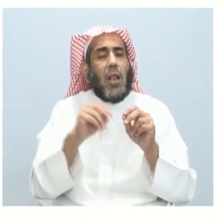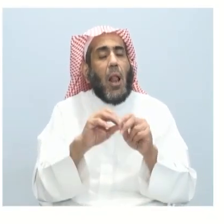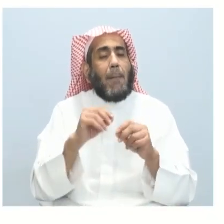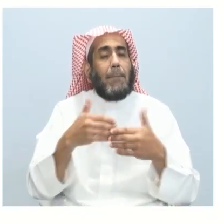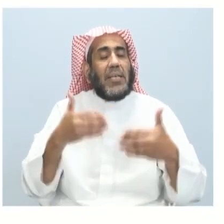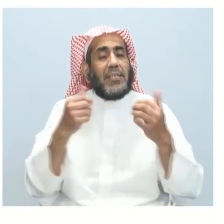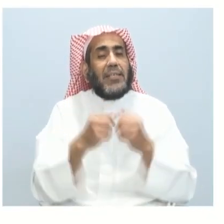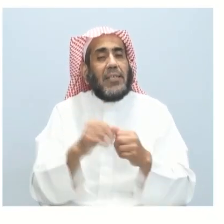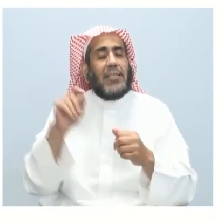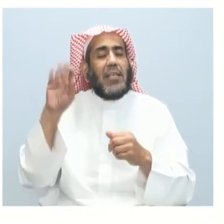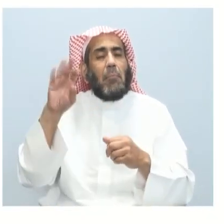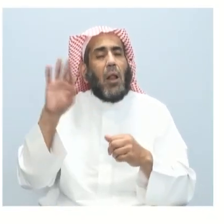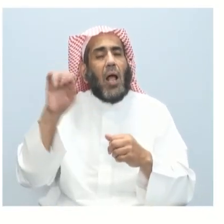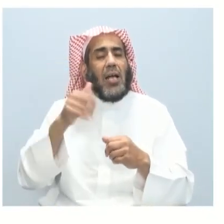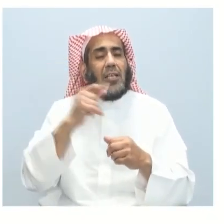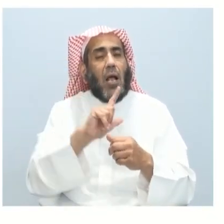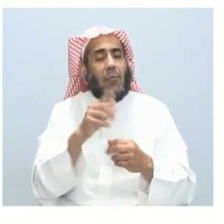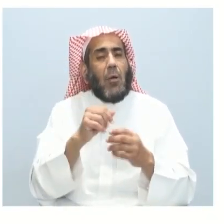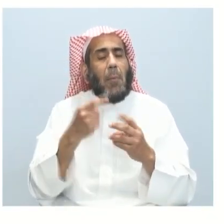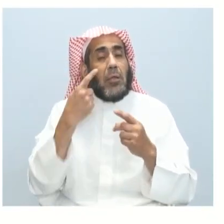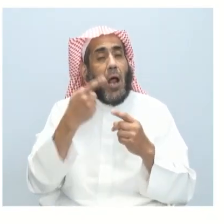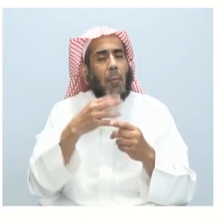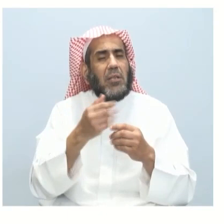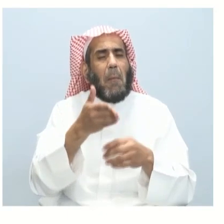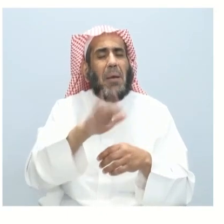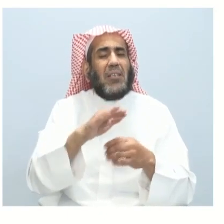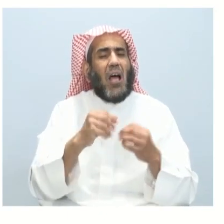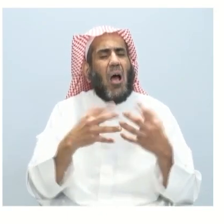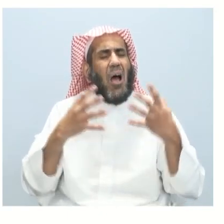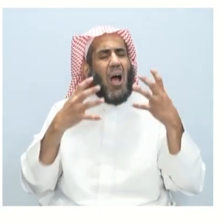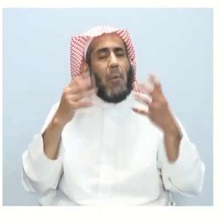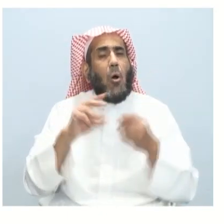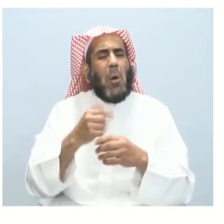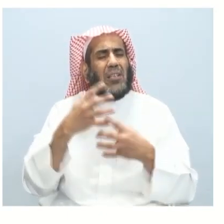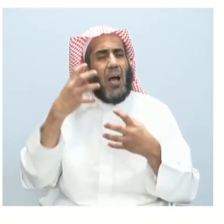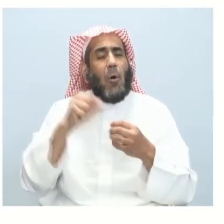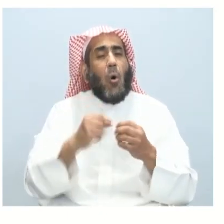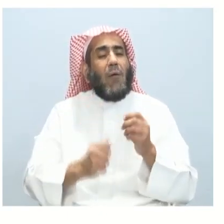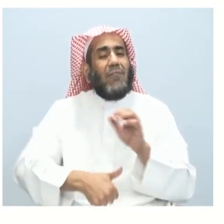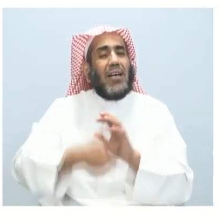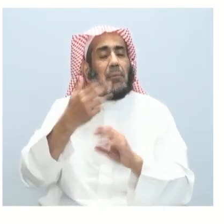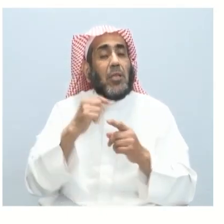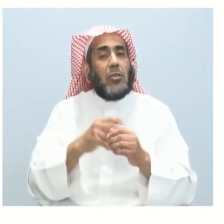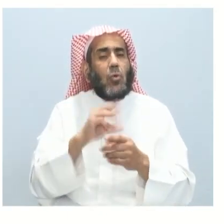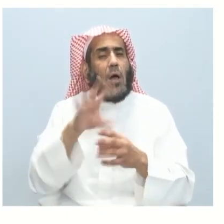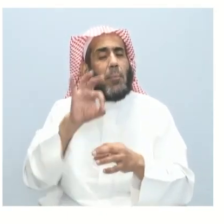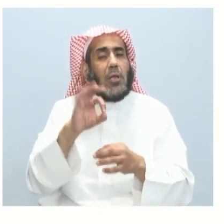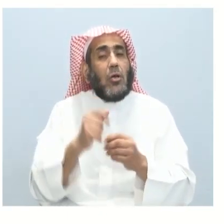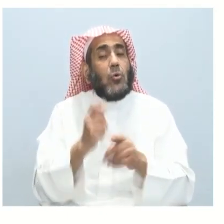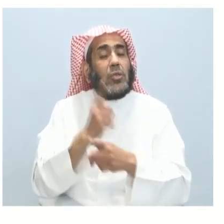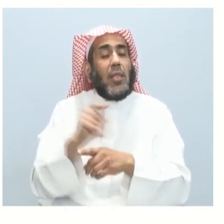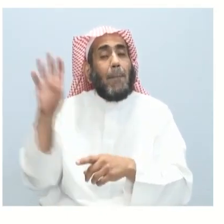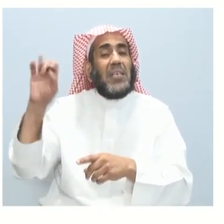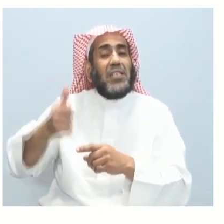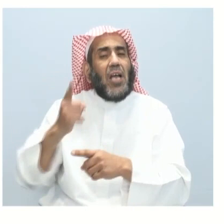البيت سلم الخاسر الذي قال من رقب الناس مات همن او مات غمن وفاز بلذه الجسور اخذه من استاذه